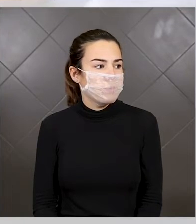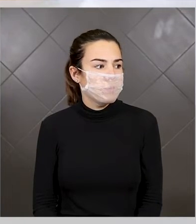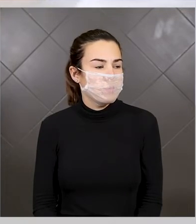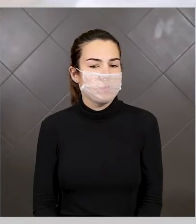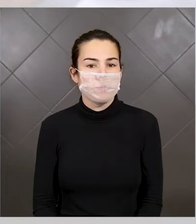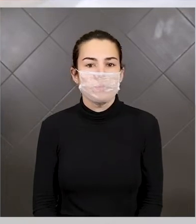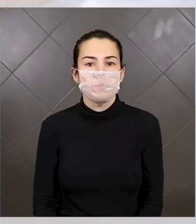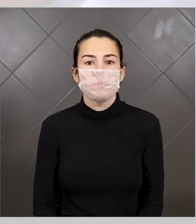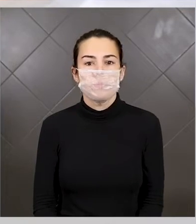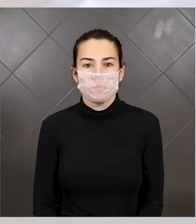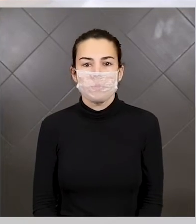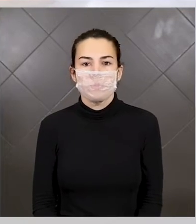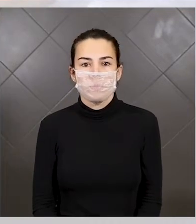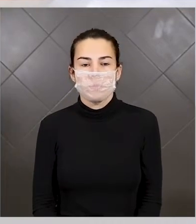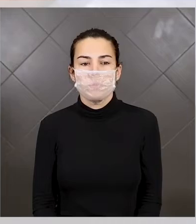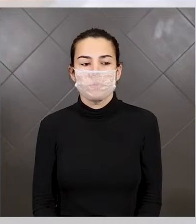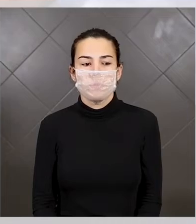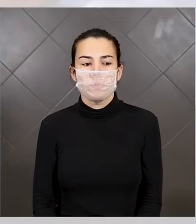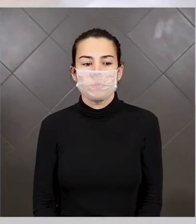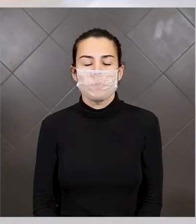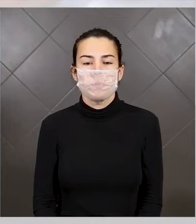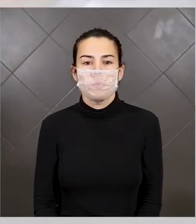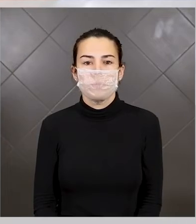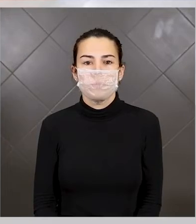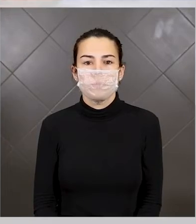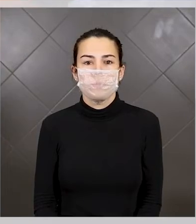pell. En canvi, guardam la part de la pell,